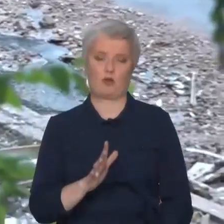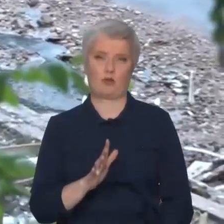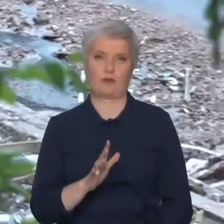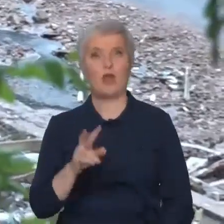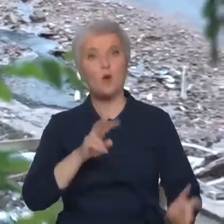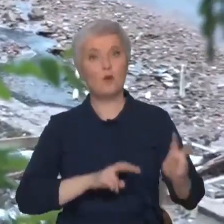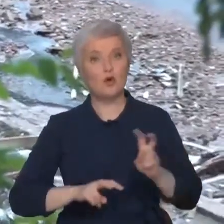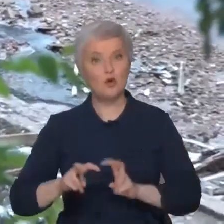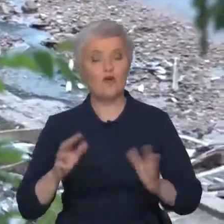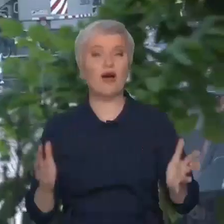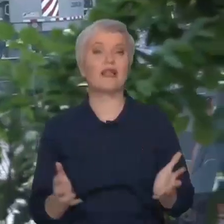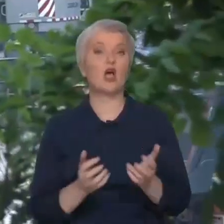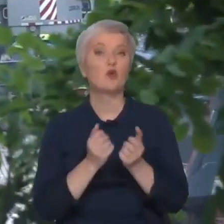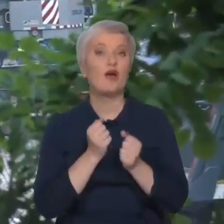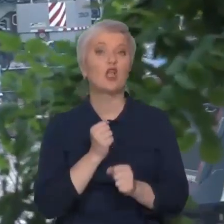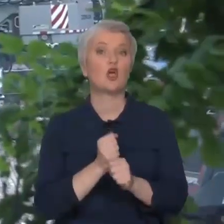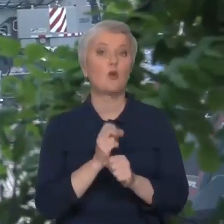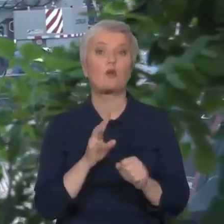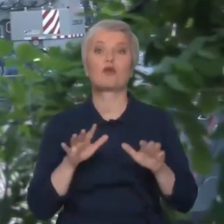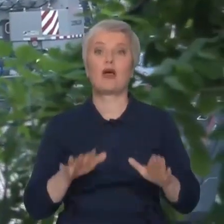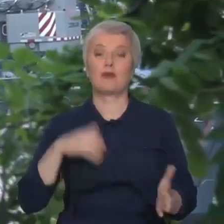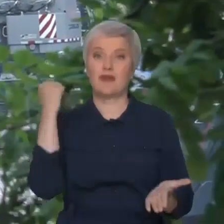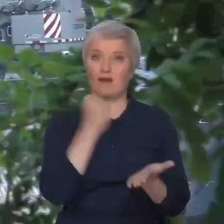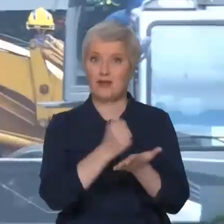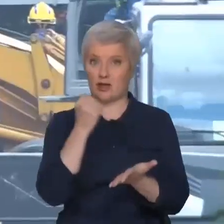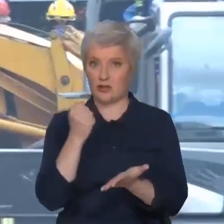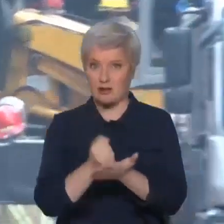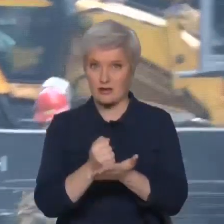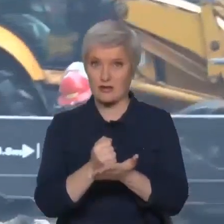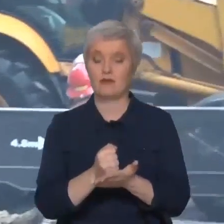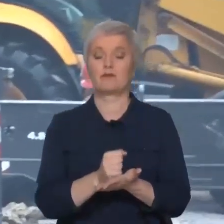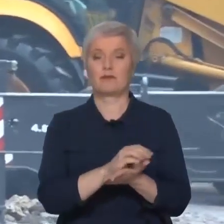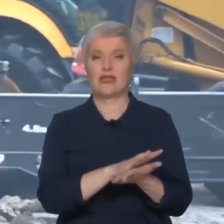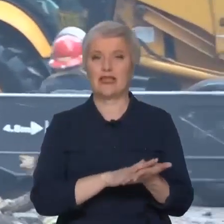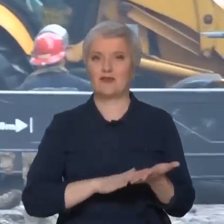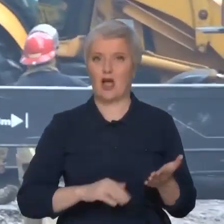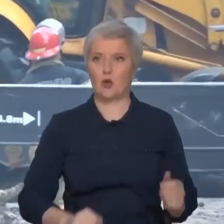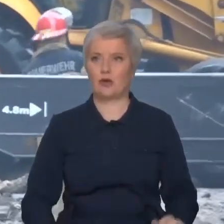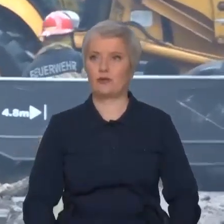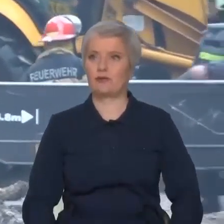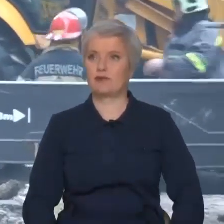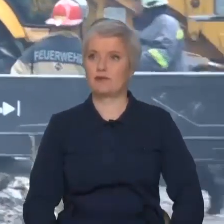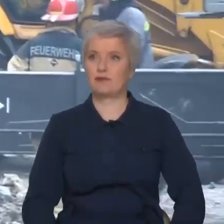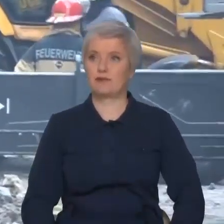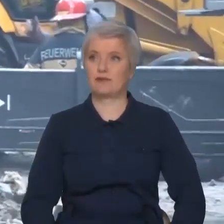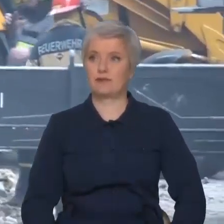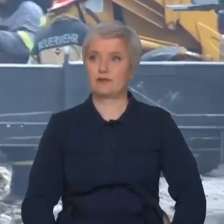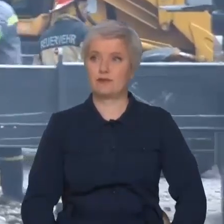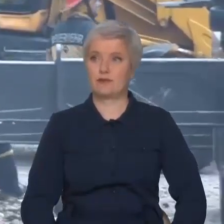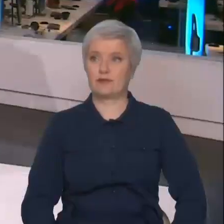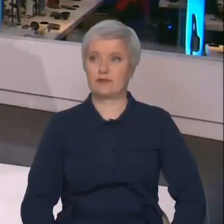Пошуково-рятувальні роботи на місці ранкових влучань російських ракет тривають. Дарія Кінша та Дмитро Суслов. Єдині новини на